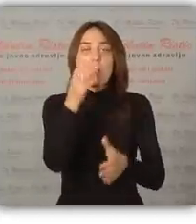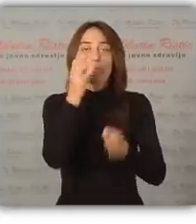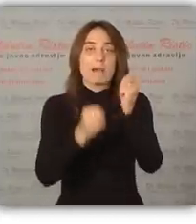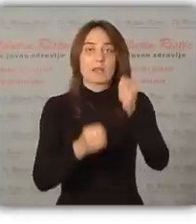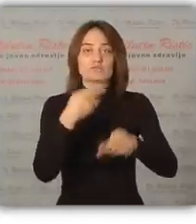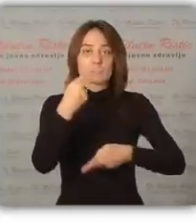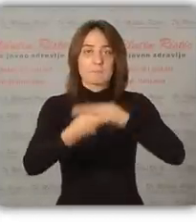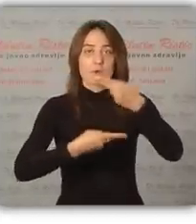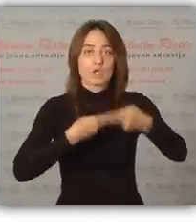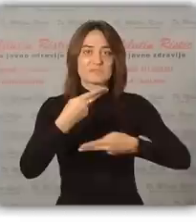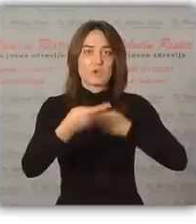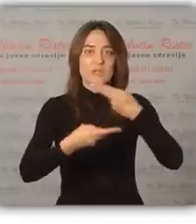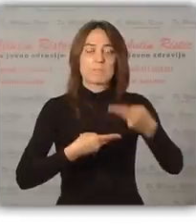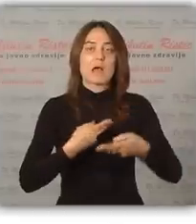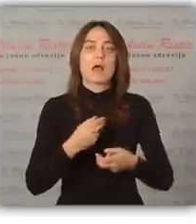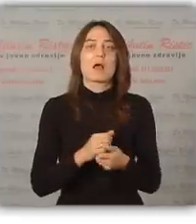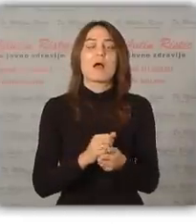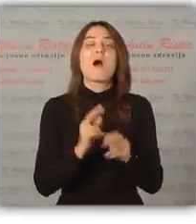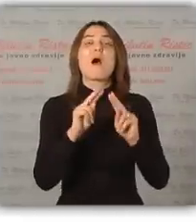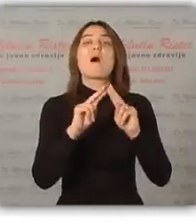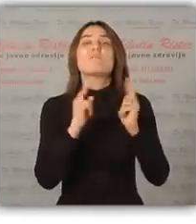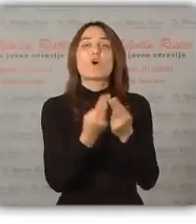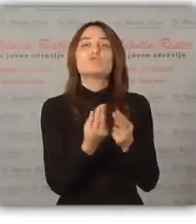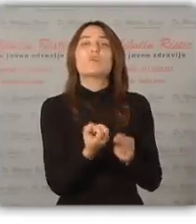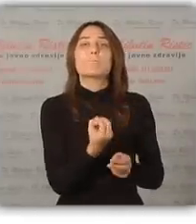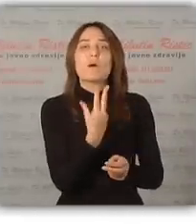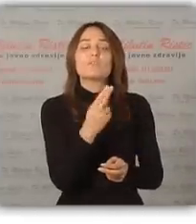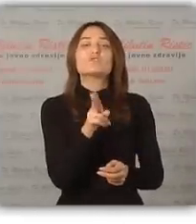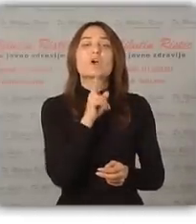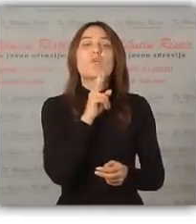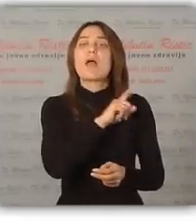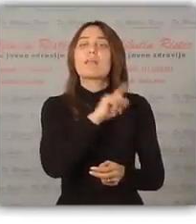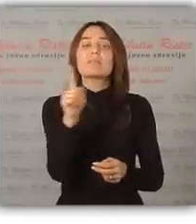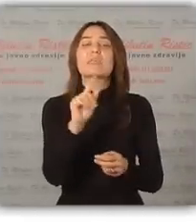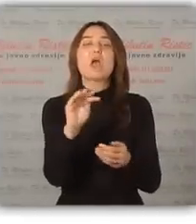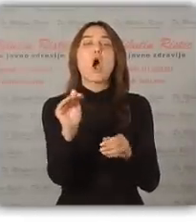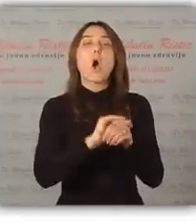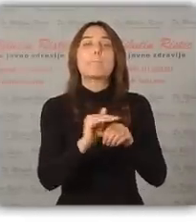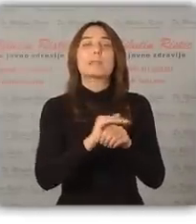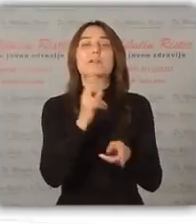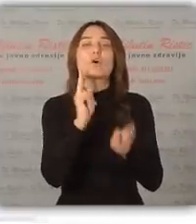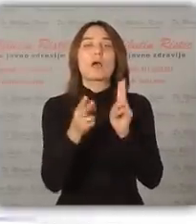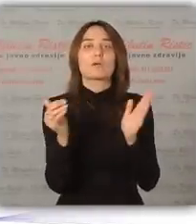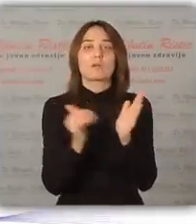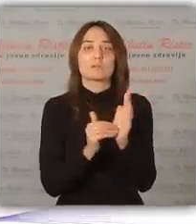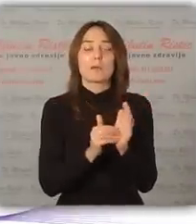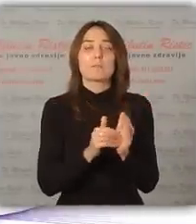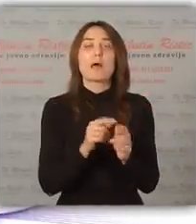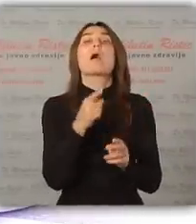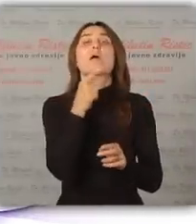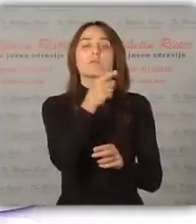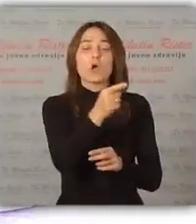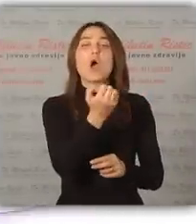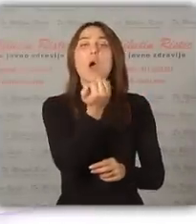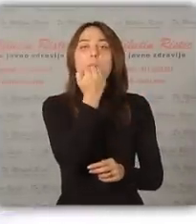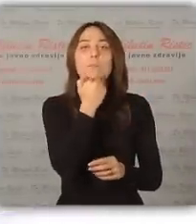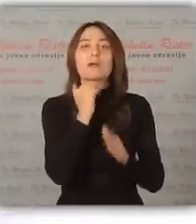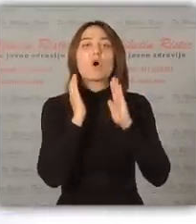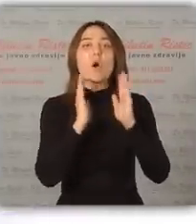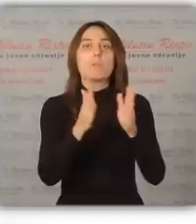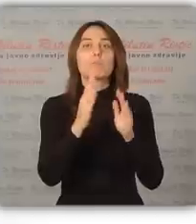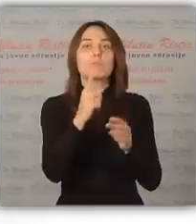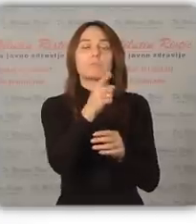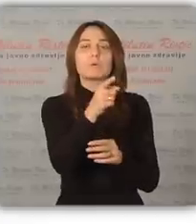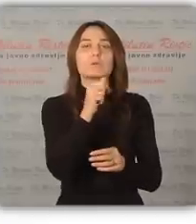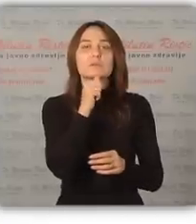jajima, mlečnim proizvodima, voću i povrću koje nije oprano kako valja. Takav je upravo i